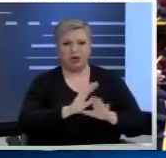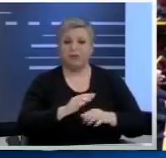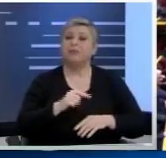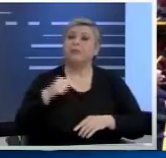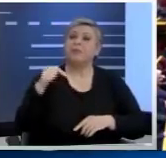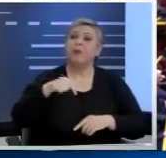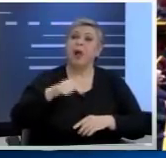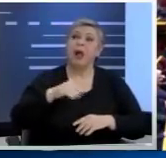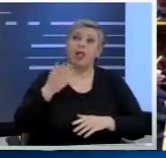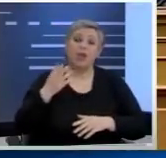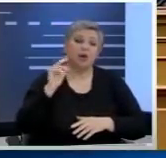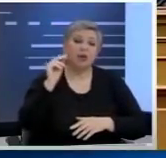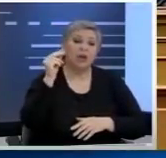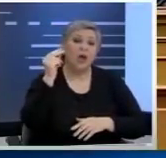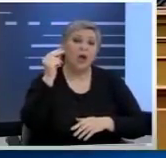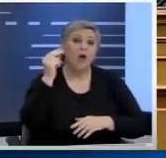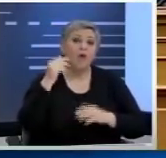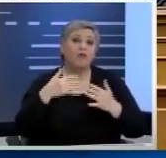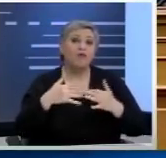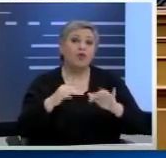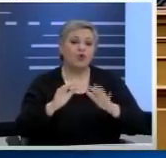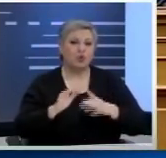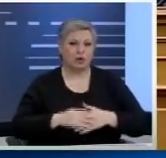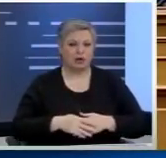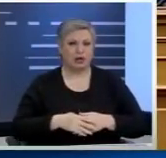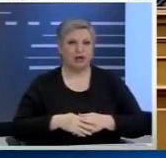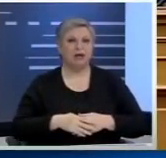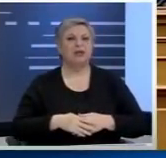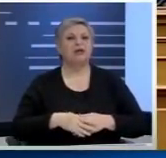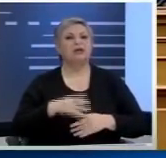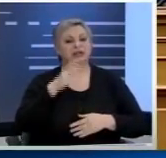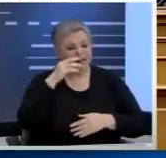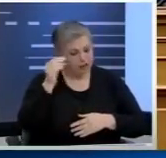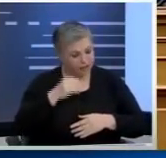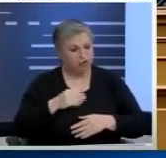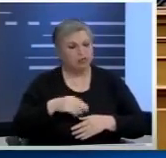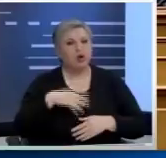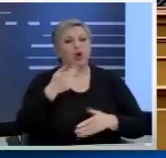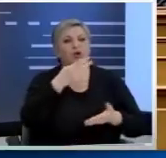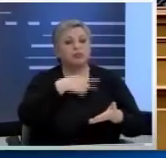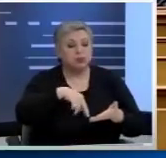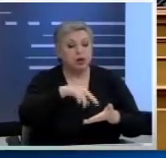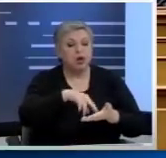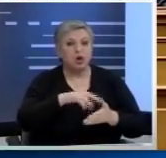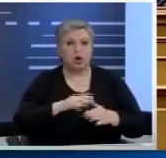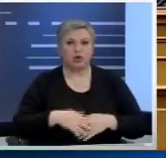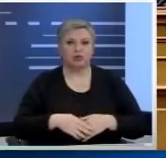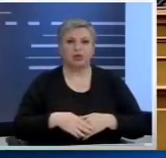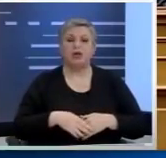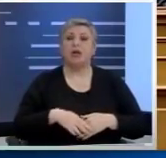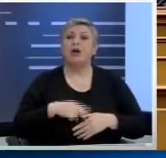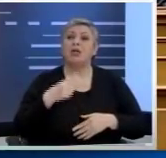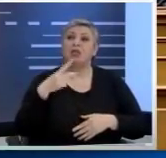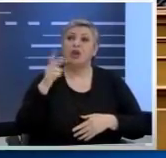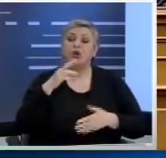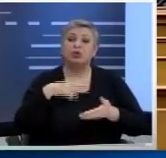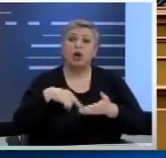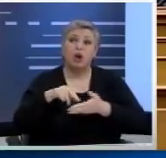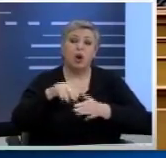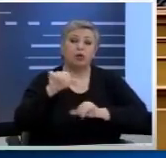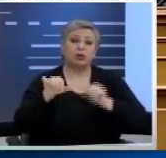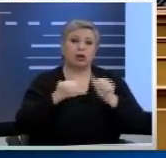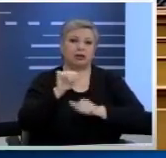στη Βουλή. Ακριβώς. Με έναν πρόεδρο, ο οποίος εδώ και πολύ καιρό έχει αποποιηθεί. Καθένας στο ρόλο